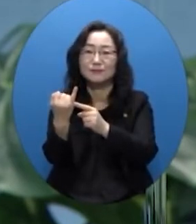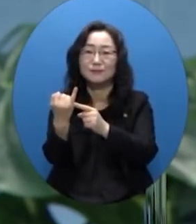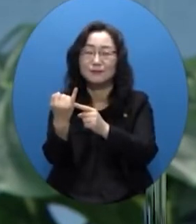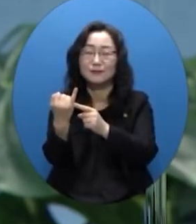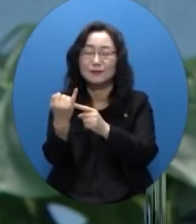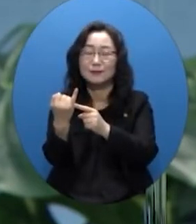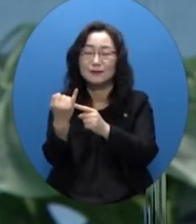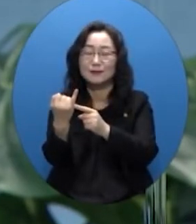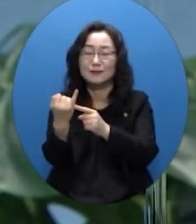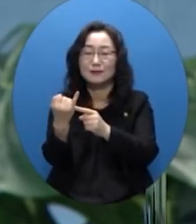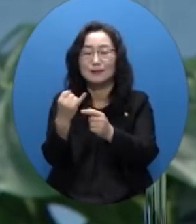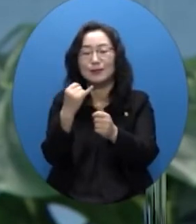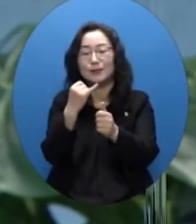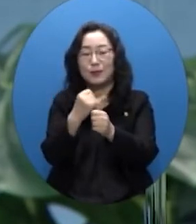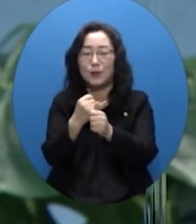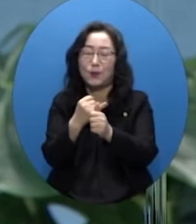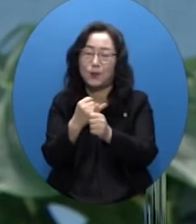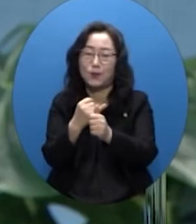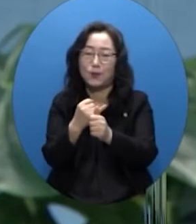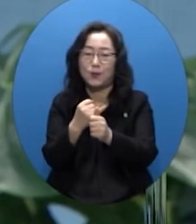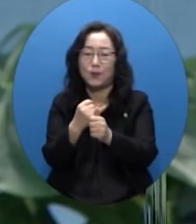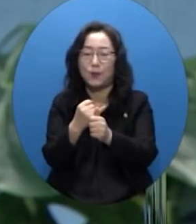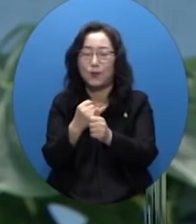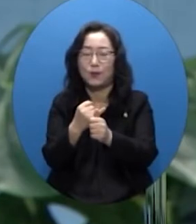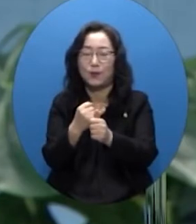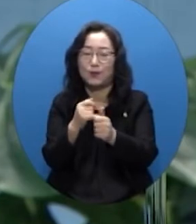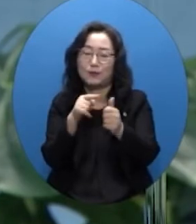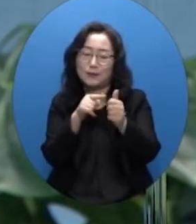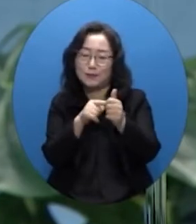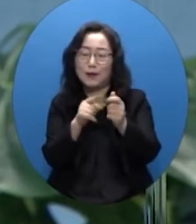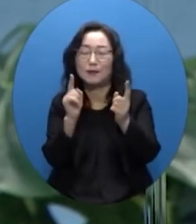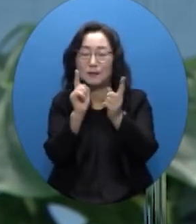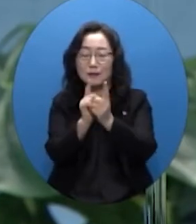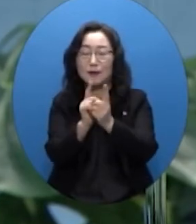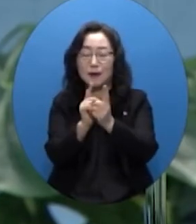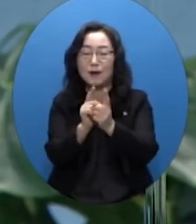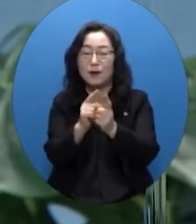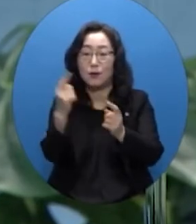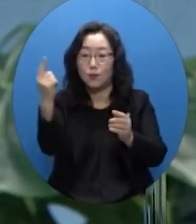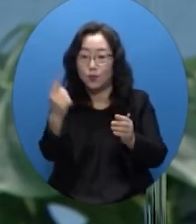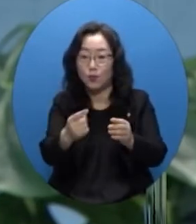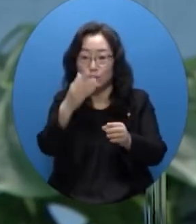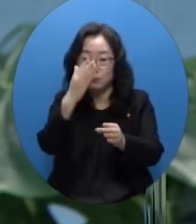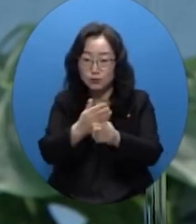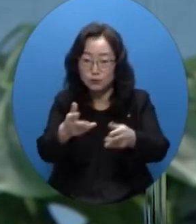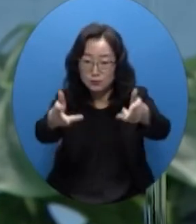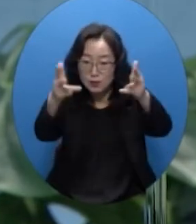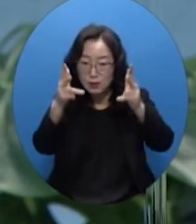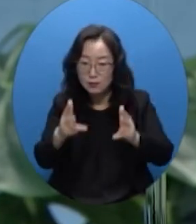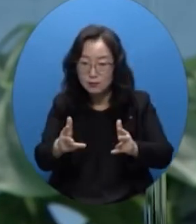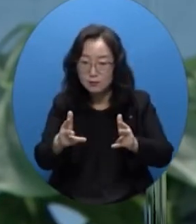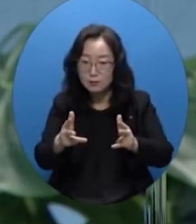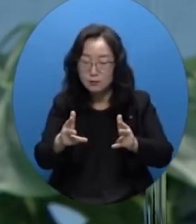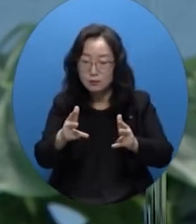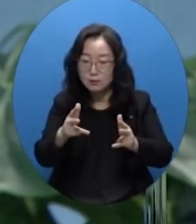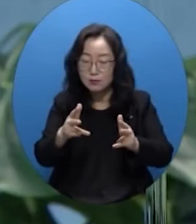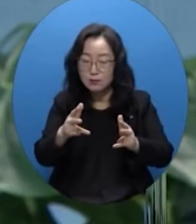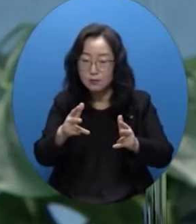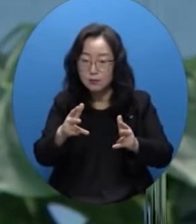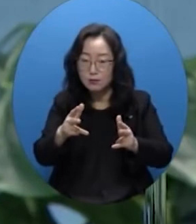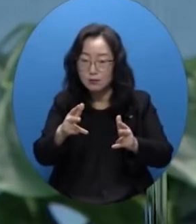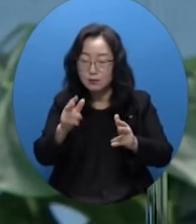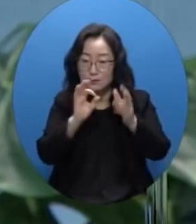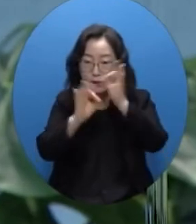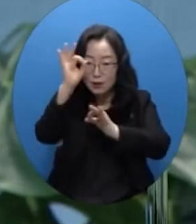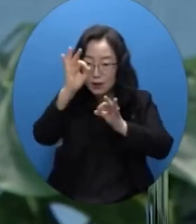자기 전날 실라간 만들어 오다가 그만 다리에서 사과 나서 강에 빠져